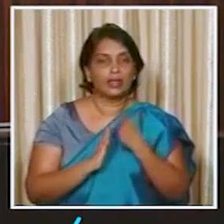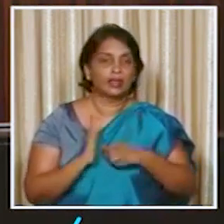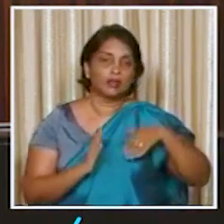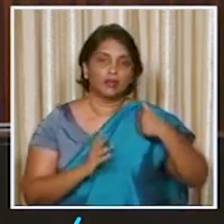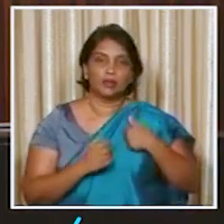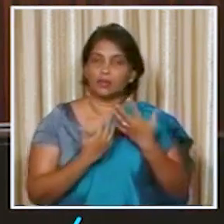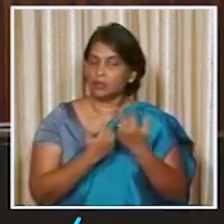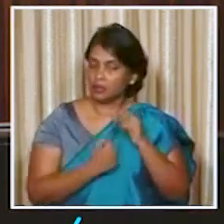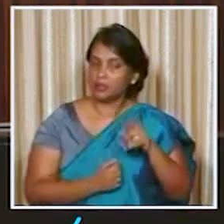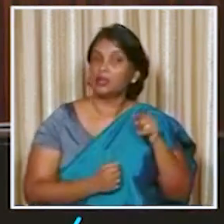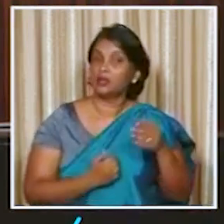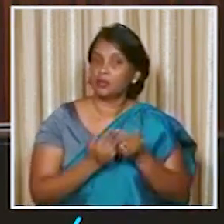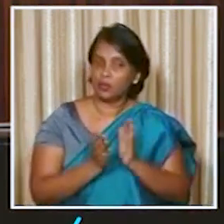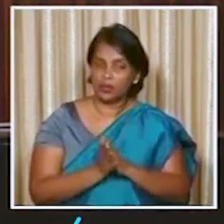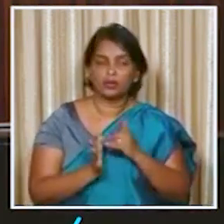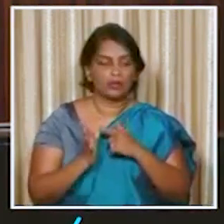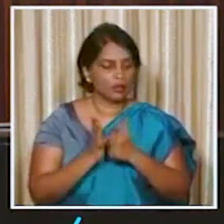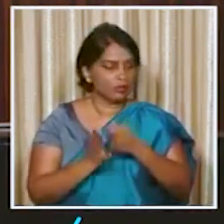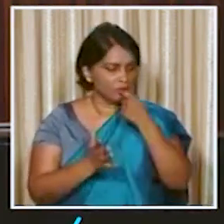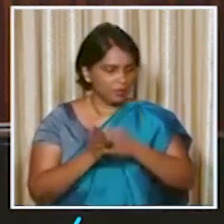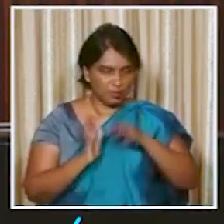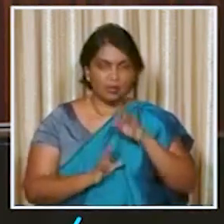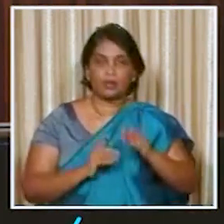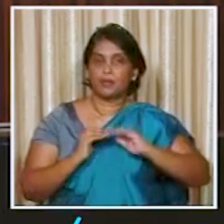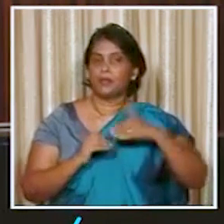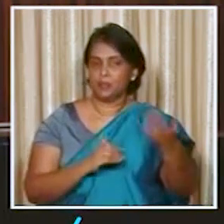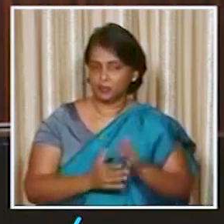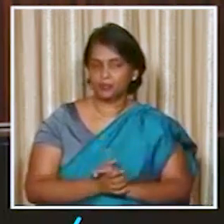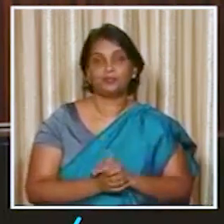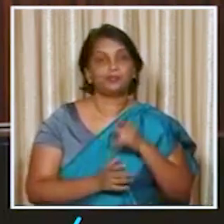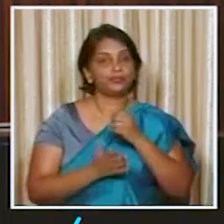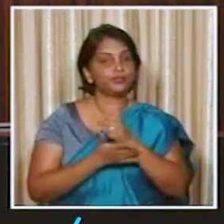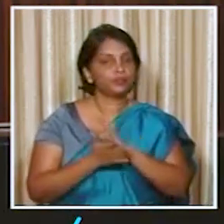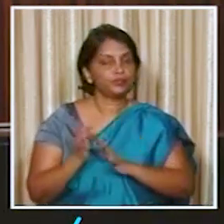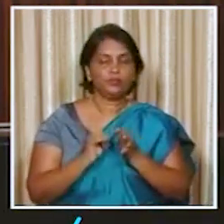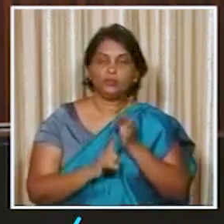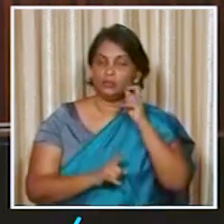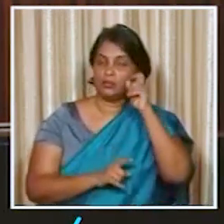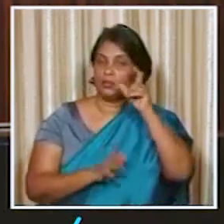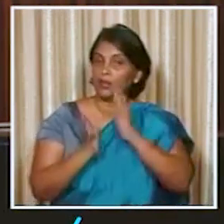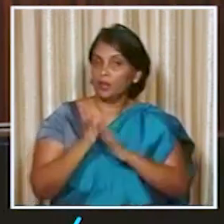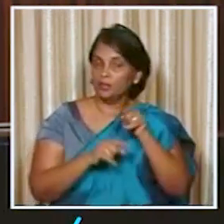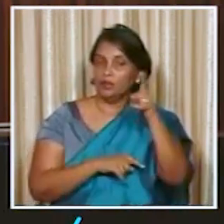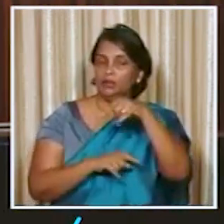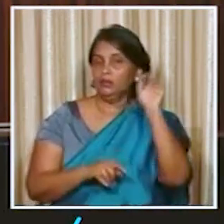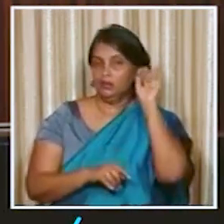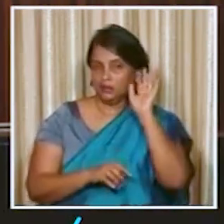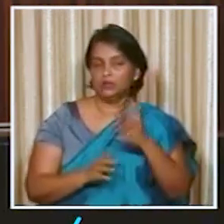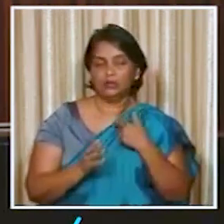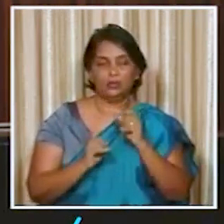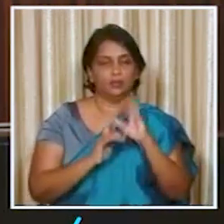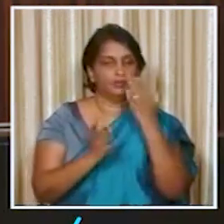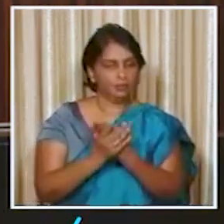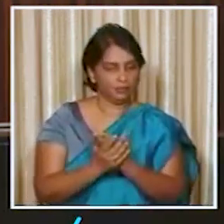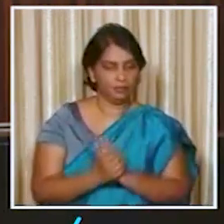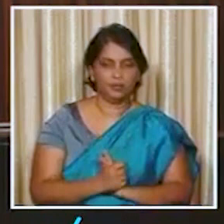නීතිපතිවරයාගෙන් ලබාගත් අතර මා විසින් එම පනතට අත්සන් තබන ලද්දේ ඉන් අනතුරුවයි එම ලිපියද ජනතාවගේ හා මාධ්‍යවදීන්ගේ දැනගැනීම සඳහා මම සභාගත